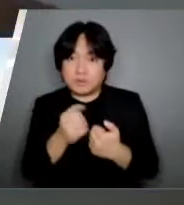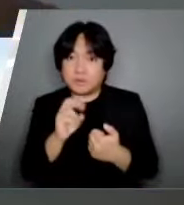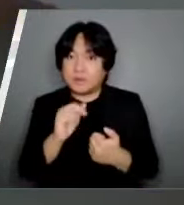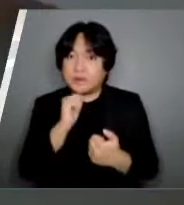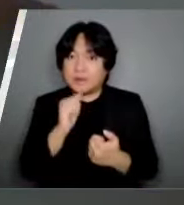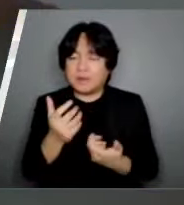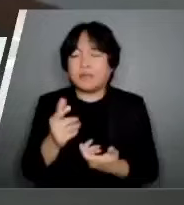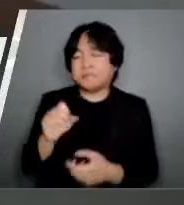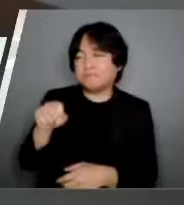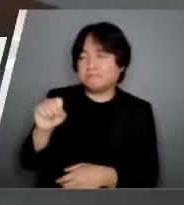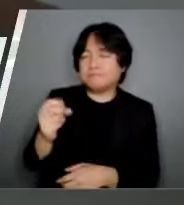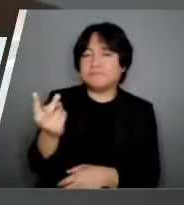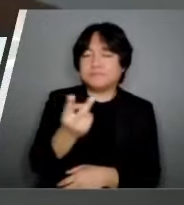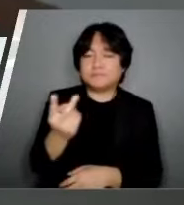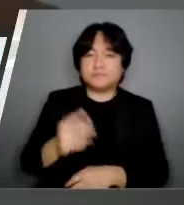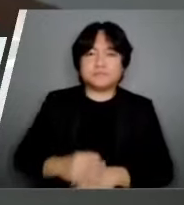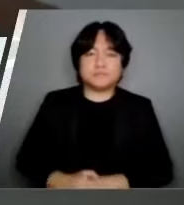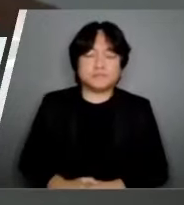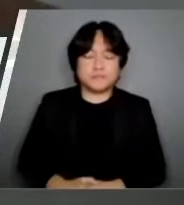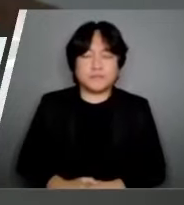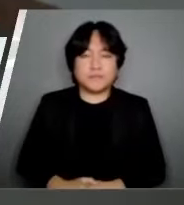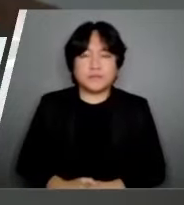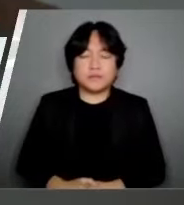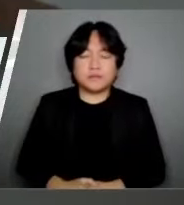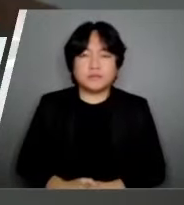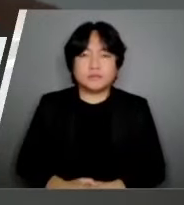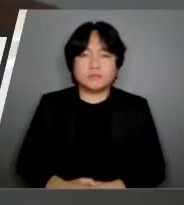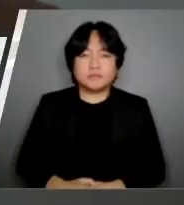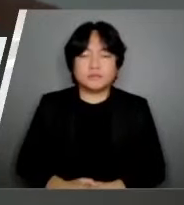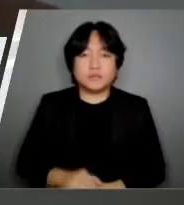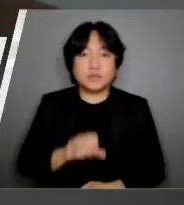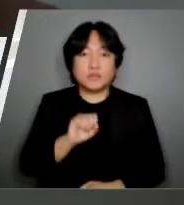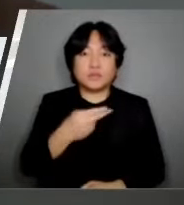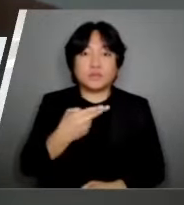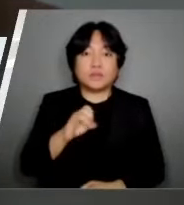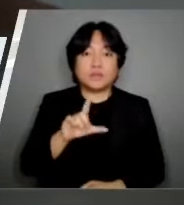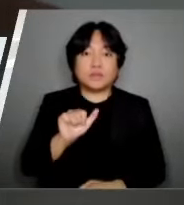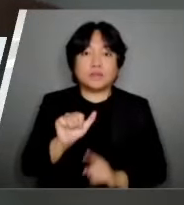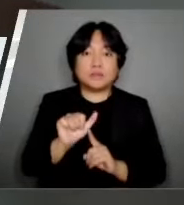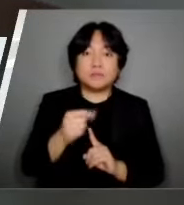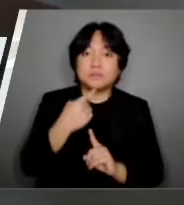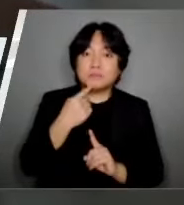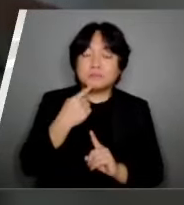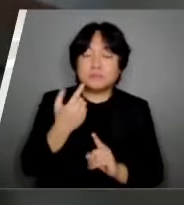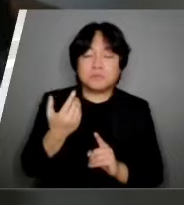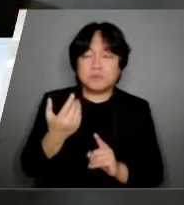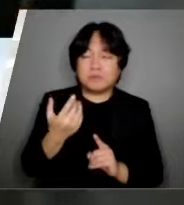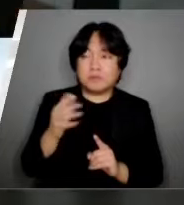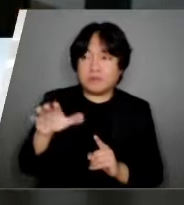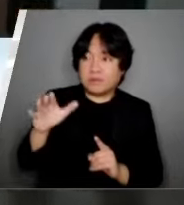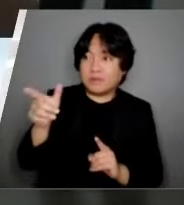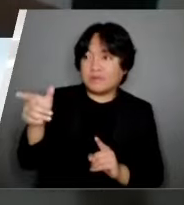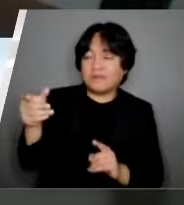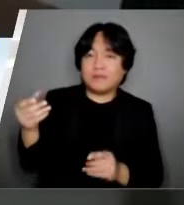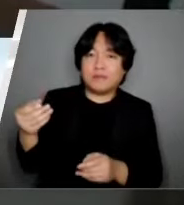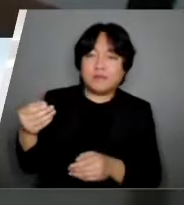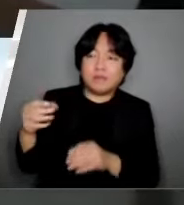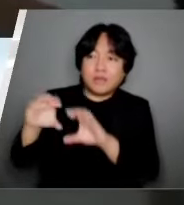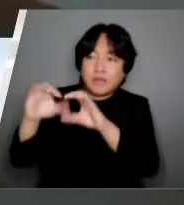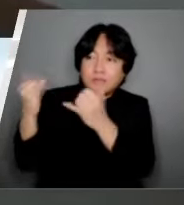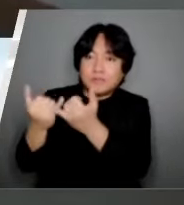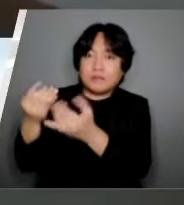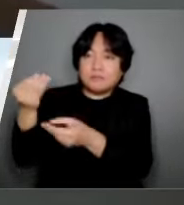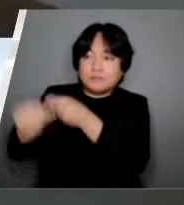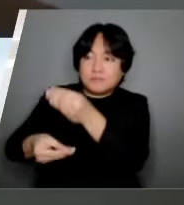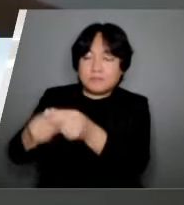Itinatanggi ni Sheila ang koneksyon sa Pogo sa Bamban at wala rin daw siyang alam sa daloy ng pera sa mga korporasyon ng kanilang pamilya.